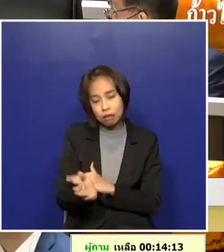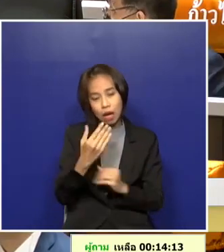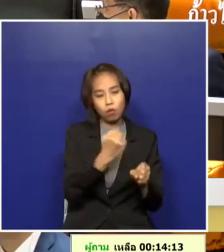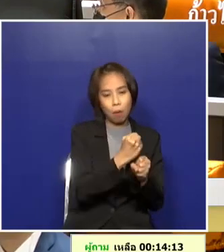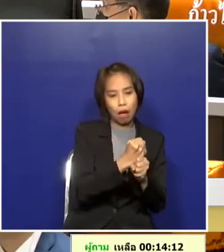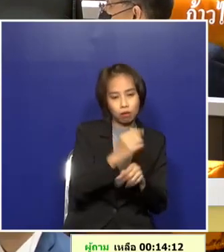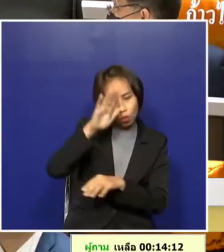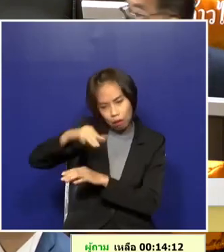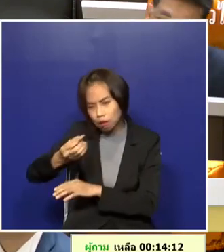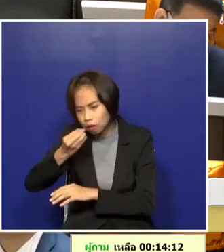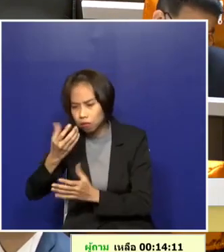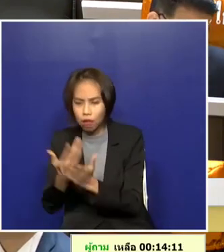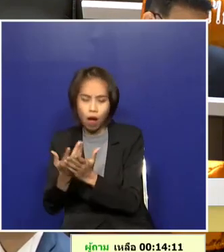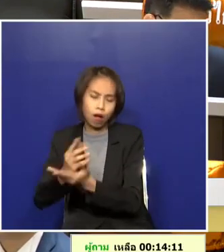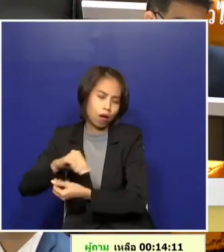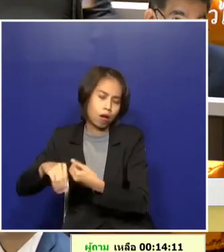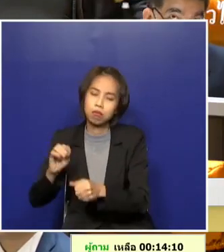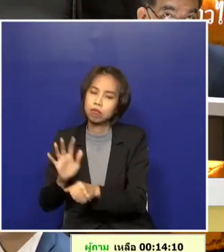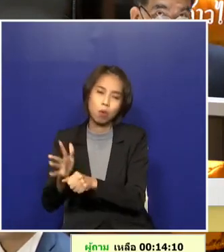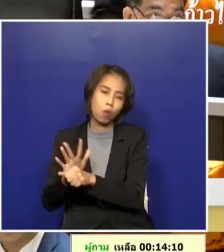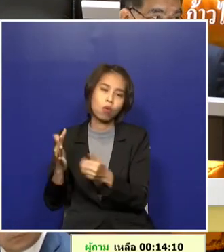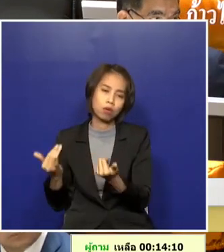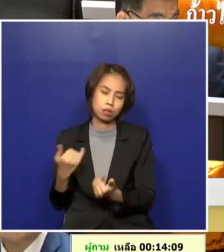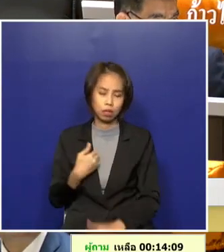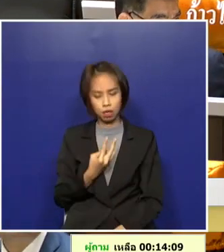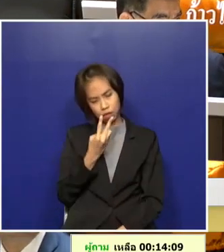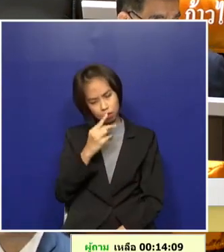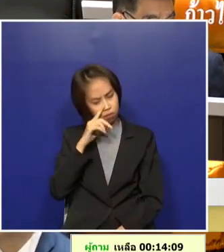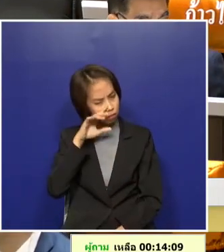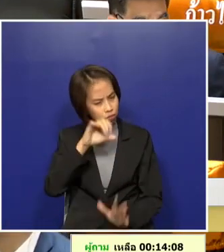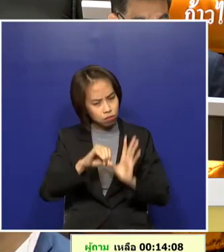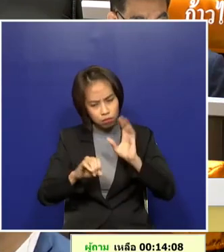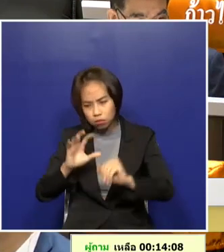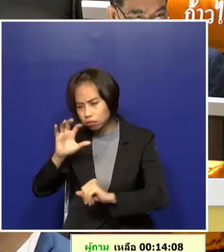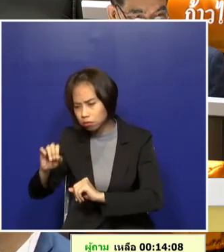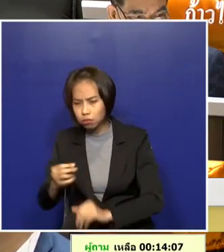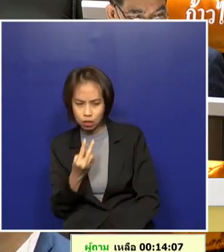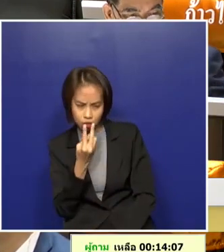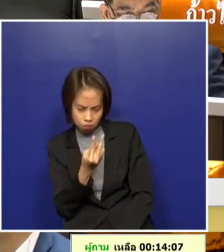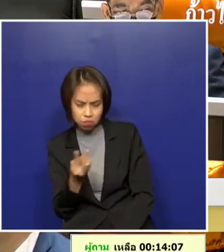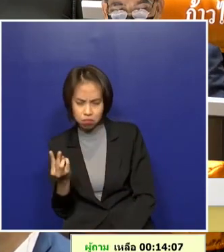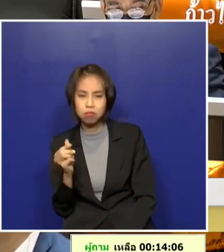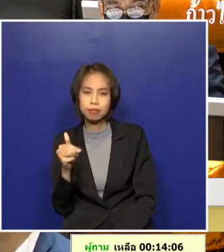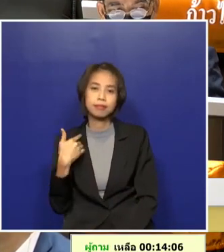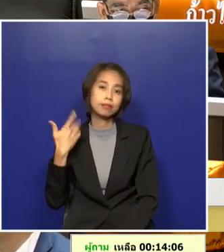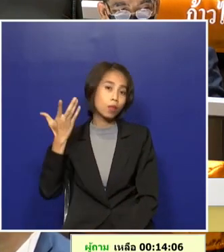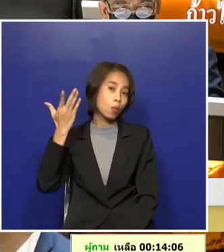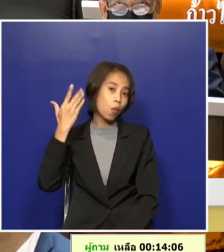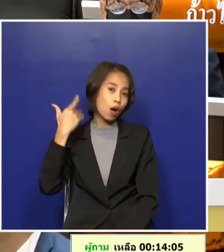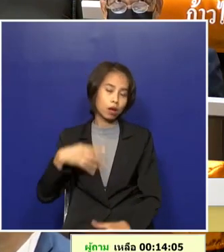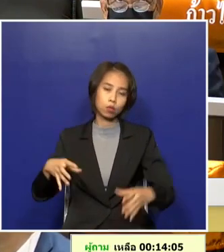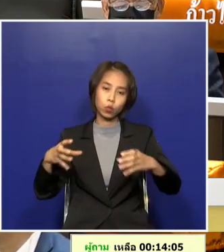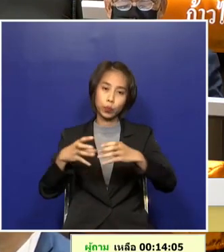ล้วนะครับก็ได้ฝากมานะครับรวมถึงถ้าสังเกตได้นะครับไม่ต้องไปลงพื้นที่ก็สัมผัสได้อย่างเมื่อวานมีการชุมนุม